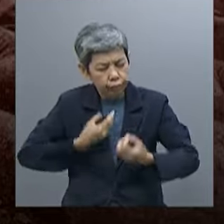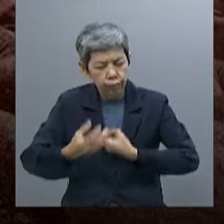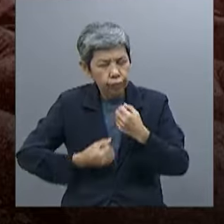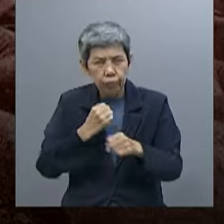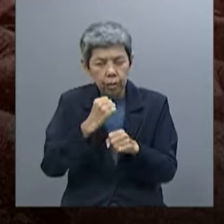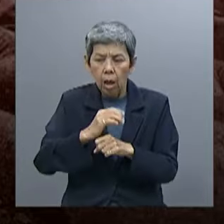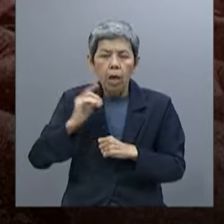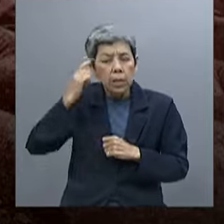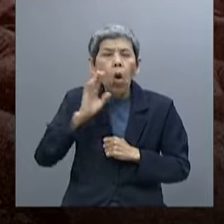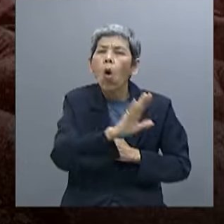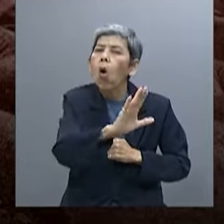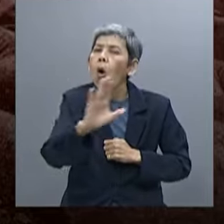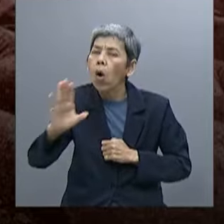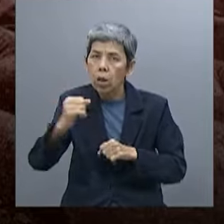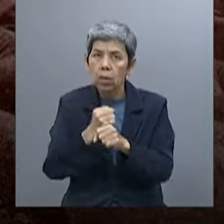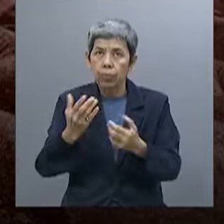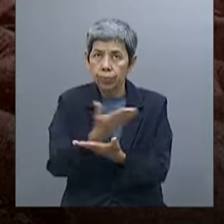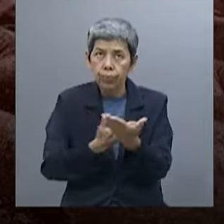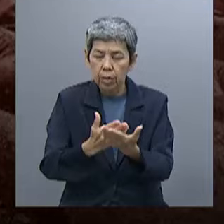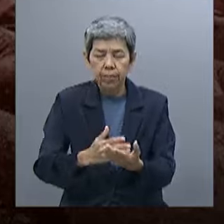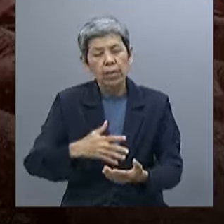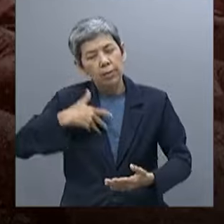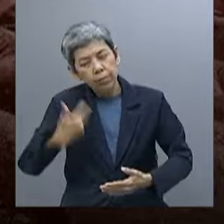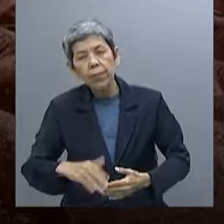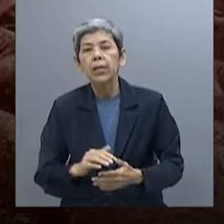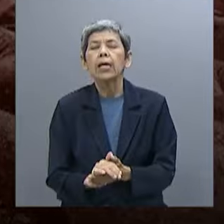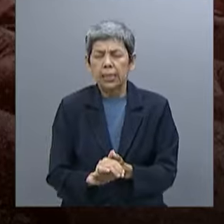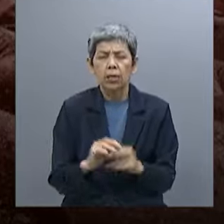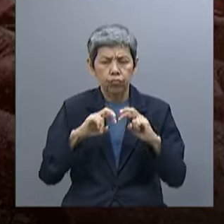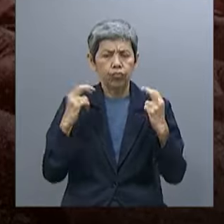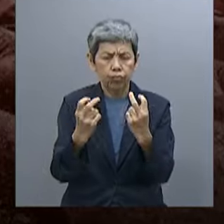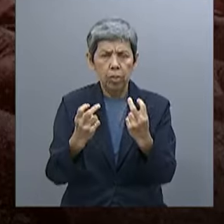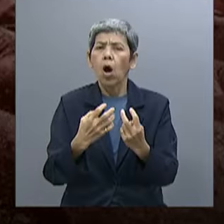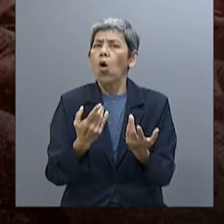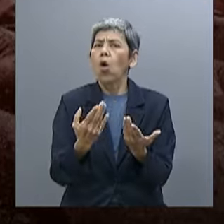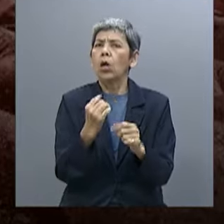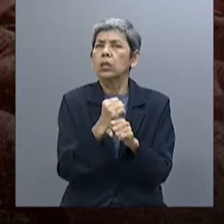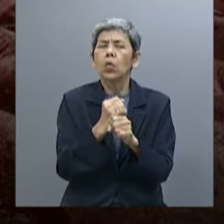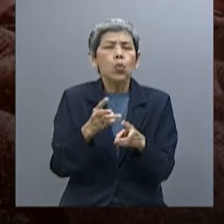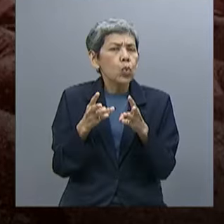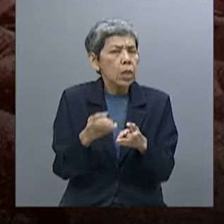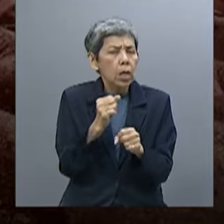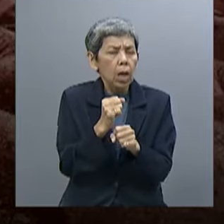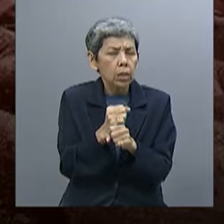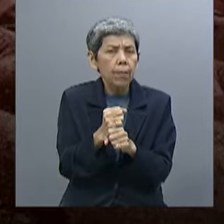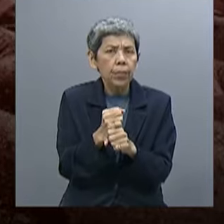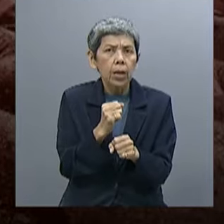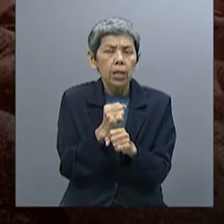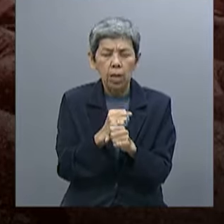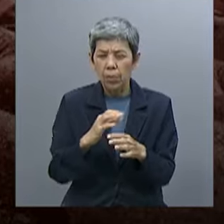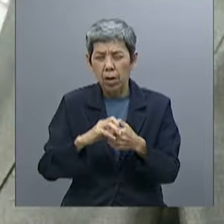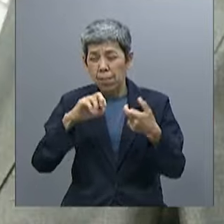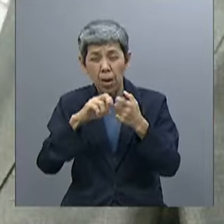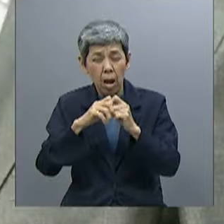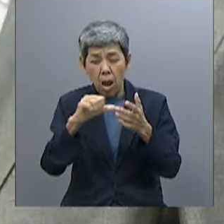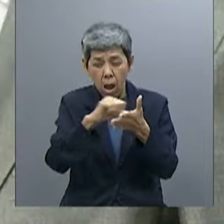แตกต่างแตกแยกหรือว่าไม่พอใจนะครับทั้งหมดเหล่านี้ก็เป็นความหวังสูงสุดว่าถ้ากระบวนการนะครับชำระสะสาง